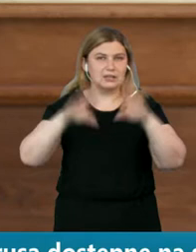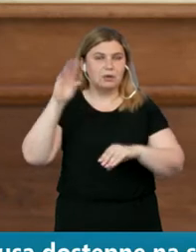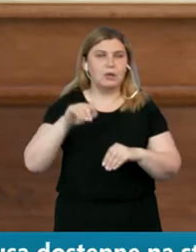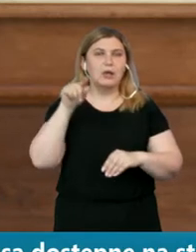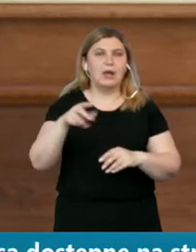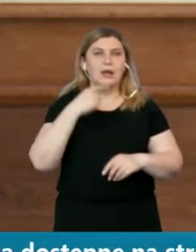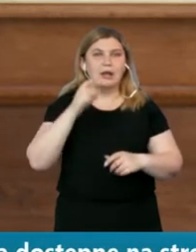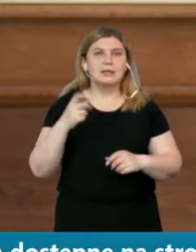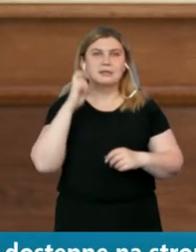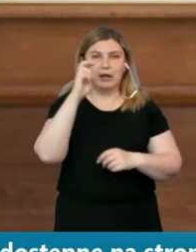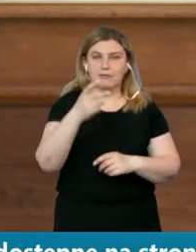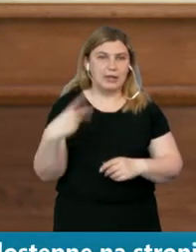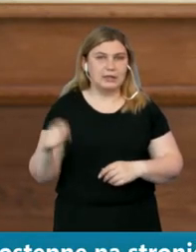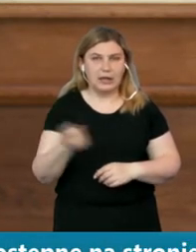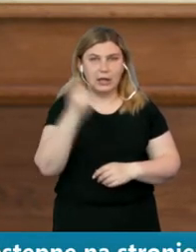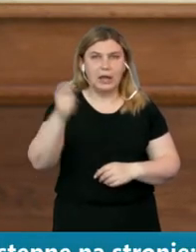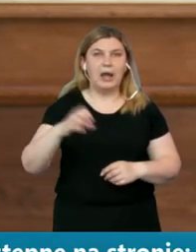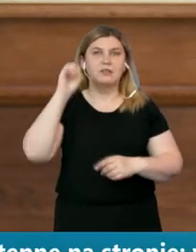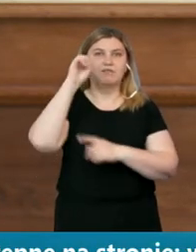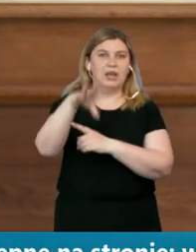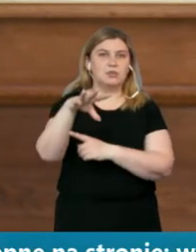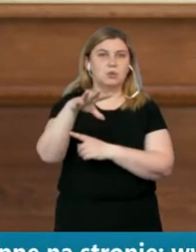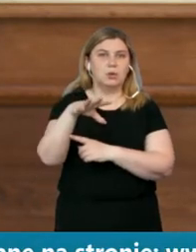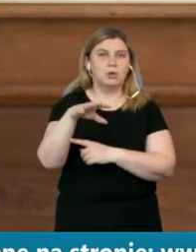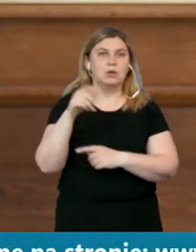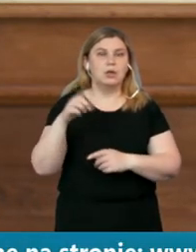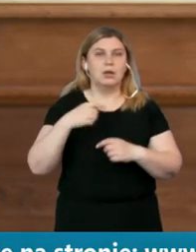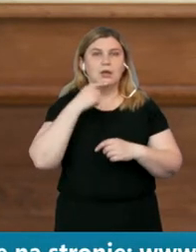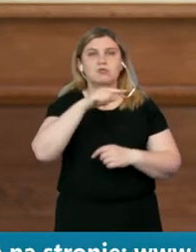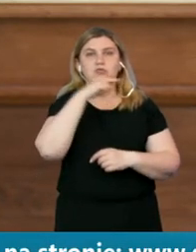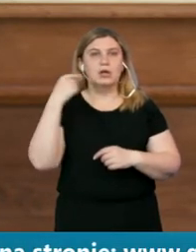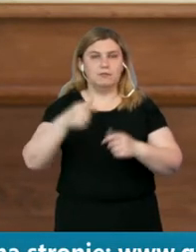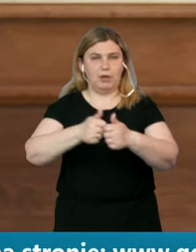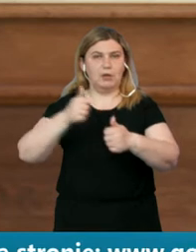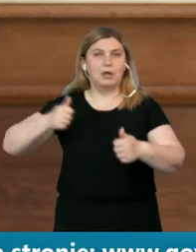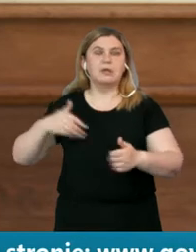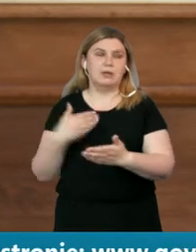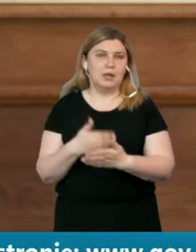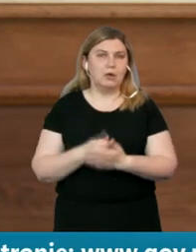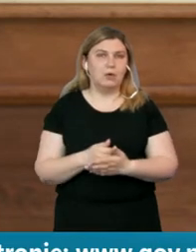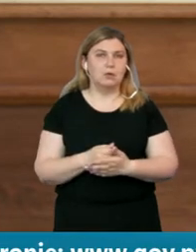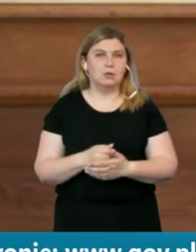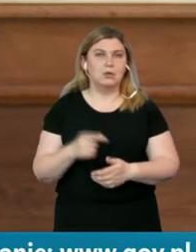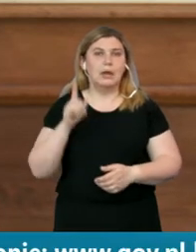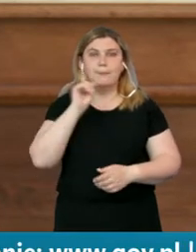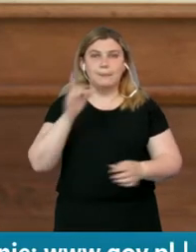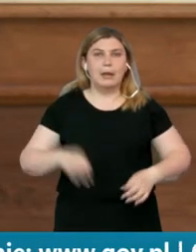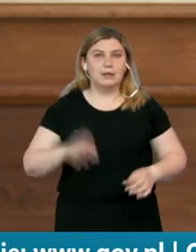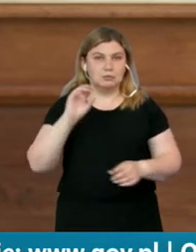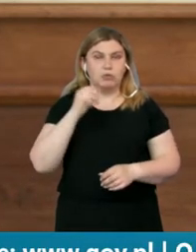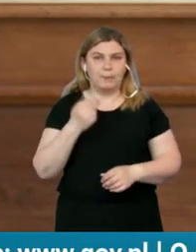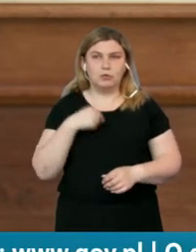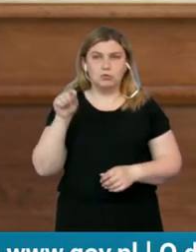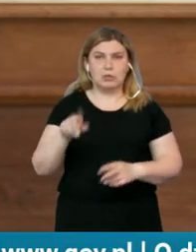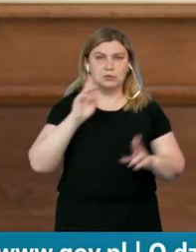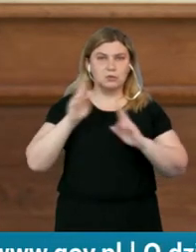Tramwaje nie jadą albo stoją na przystanku, a światło dla sznuru pojazdów czerwone i stąd też korki. Panie Szymonie, ten sygnał też